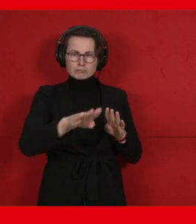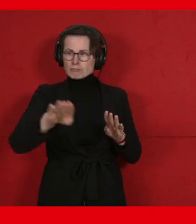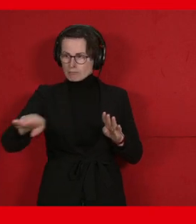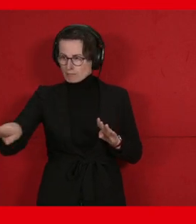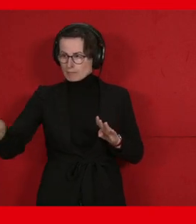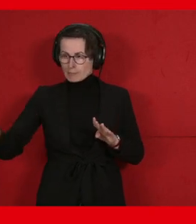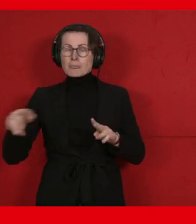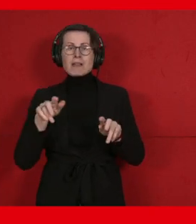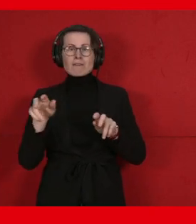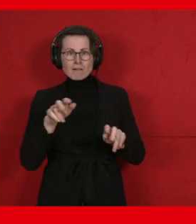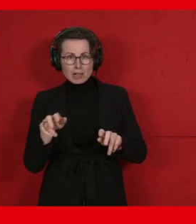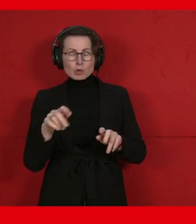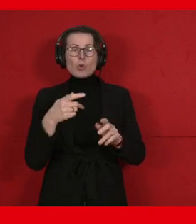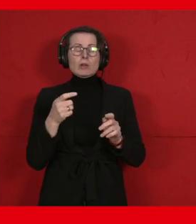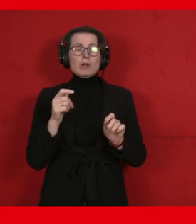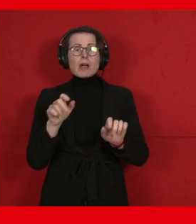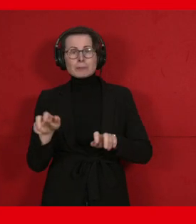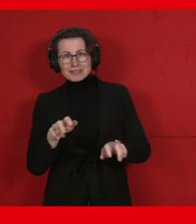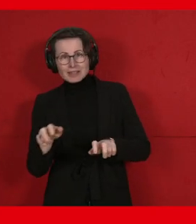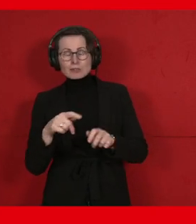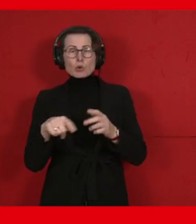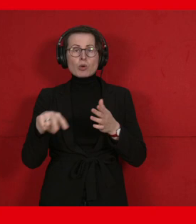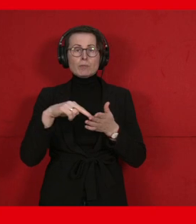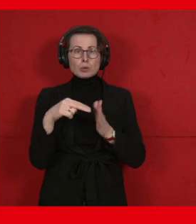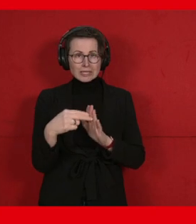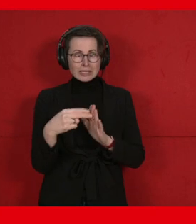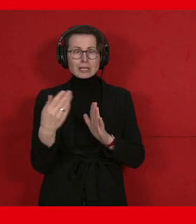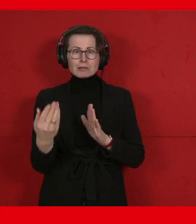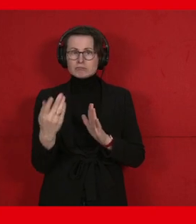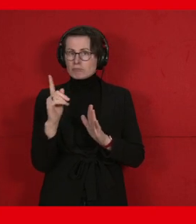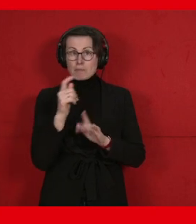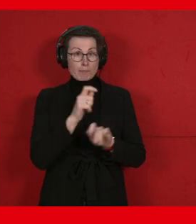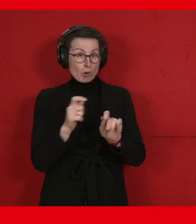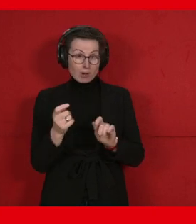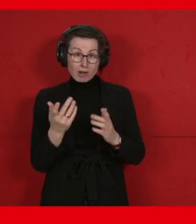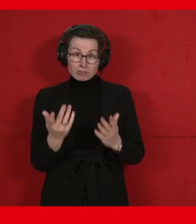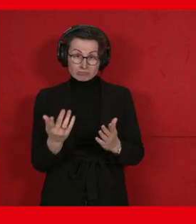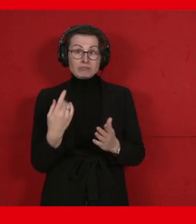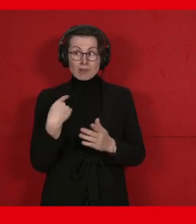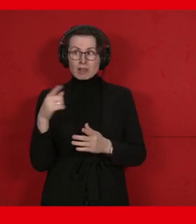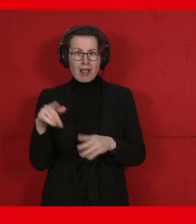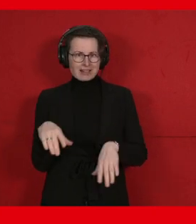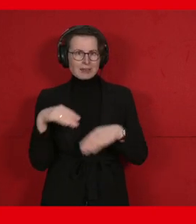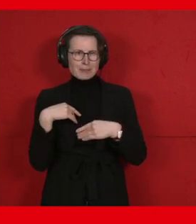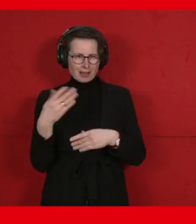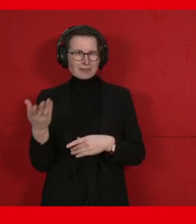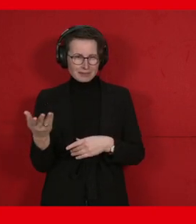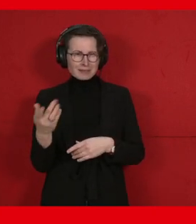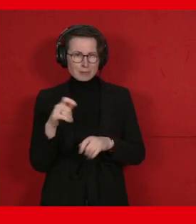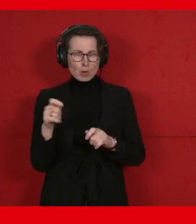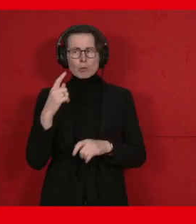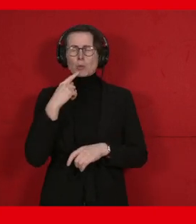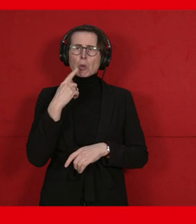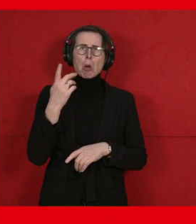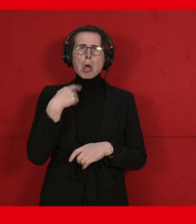ist Administration, das ist Politik. Es sind auch natürlich die Bürger. Die Akzeptanzfrage wird immer so ein bisschen